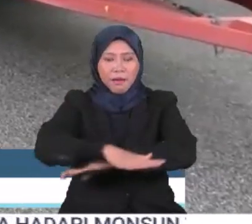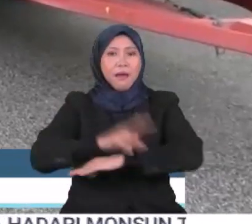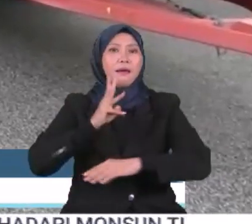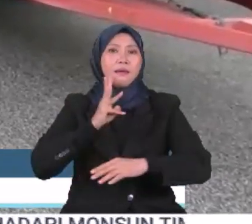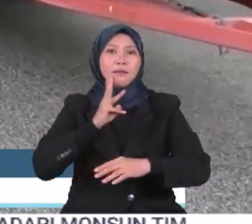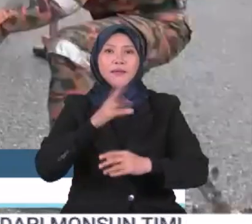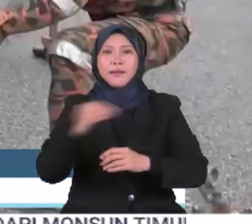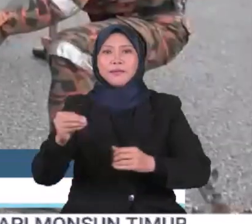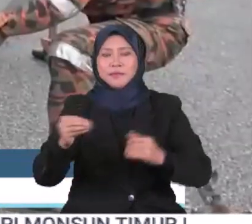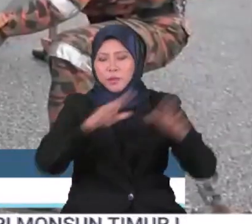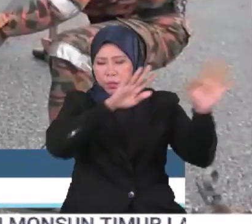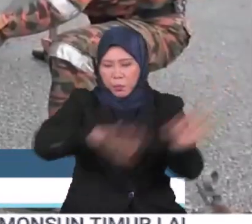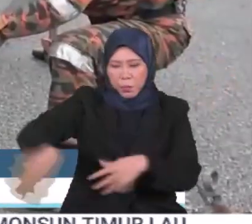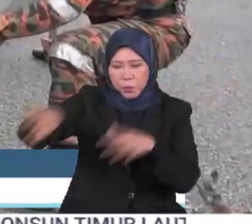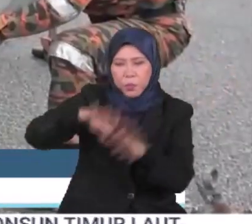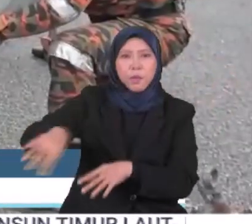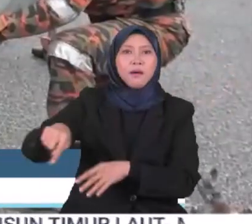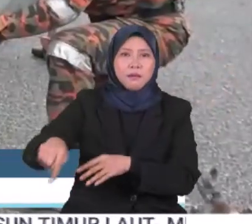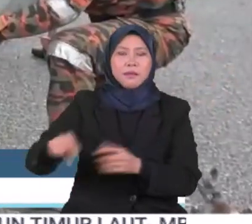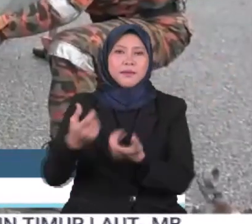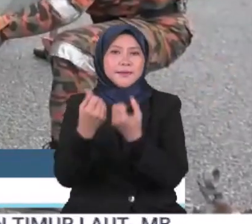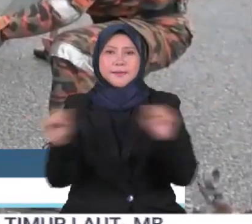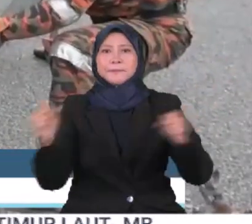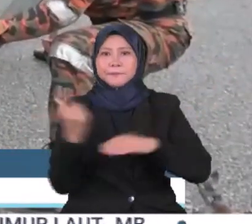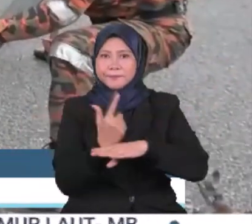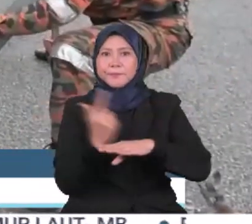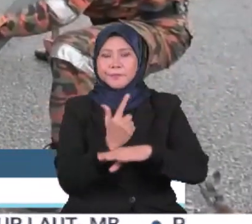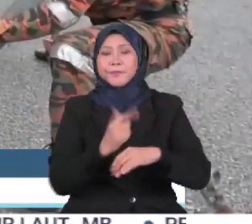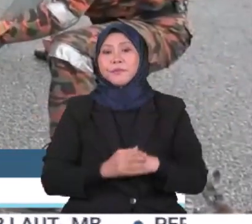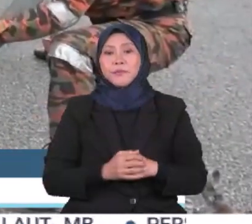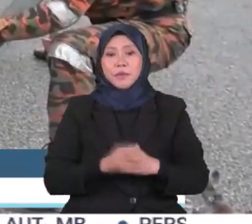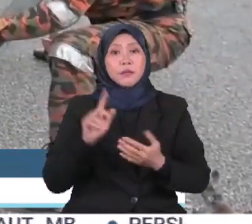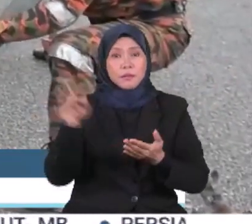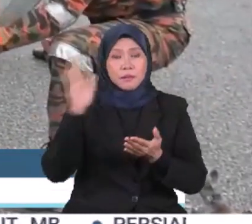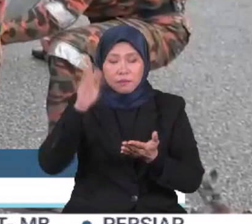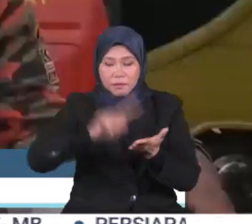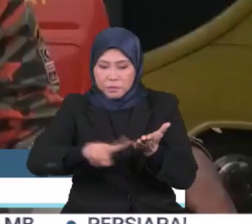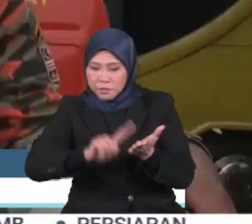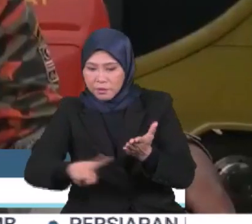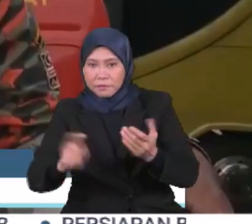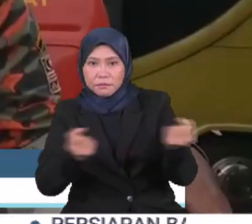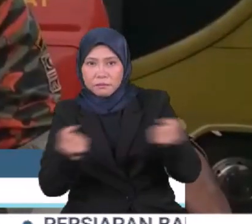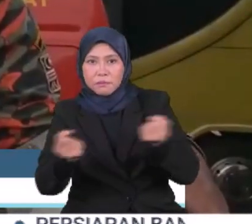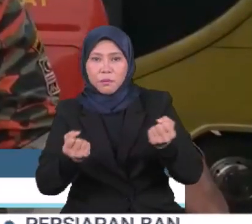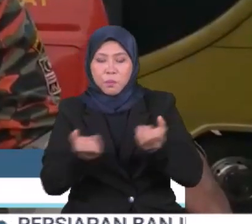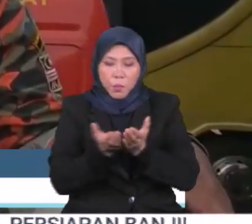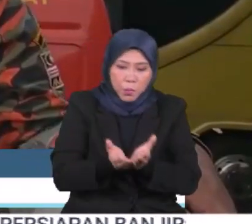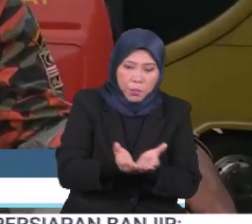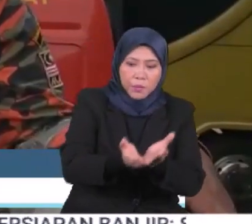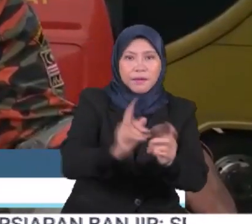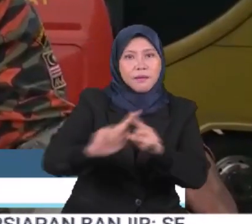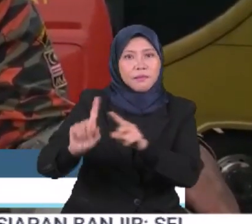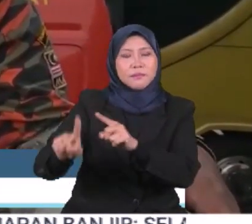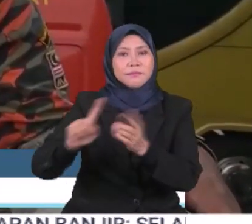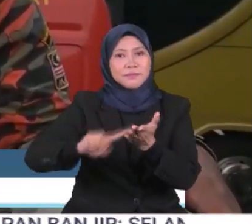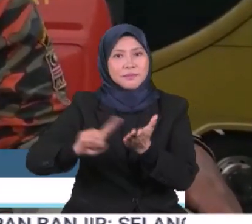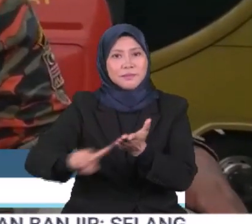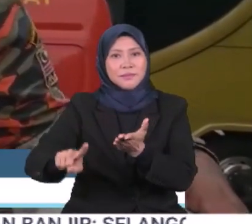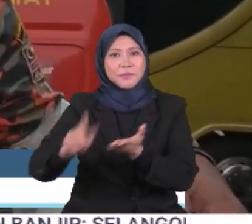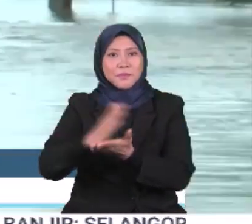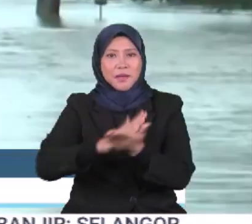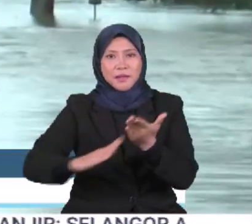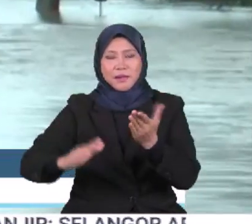deras aset Marin milik jbpm turut diperiksa bagi memastikan ia berada dalam keadaan baik pengarah bahagian